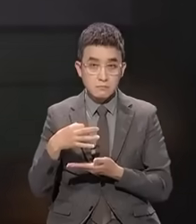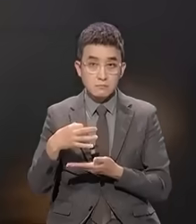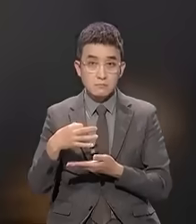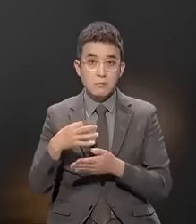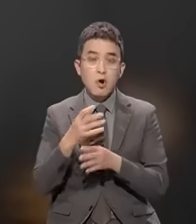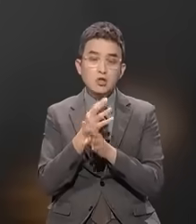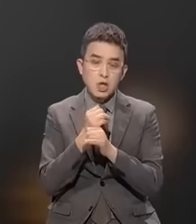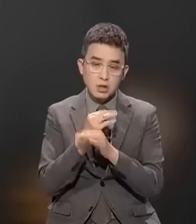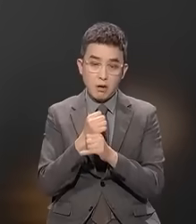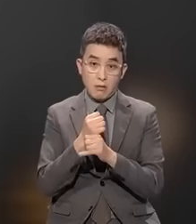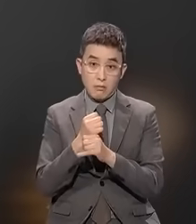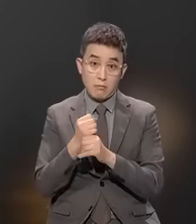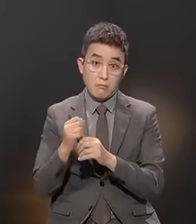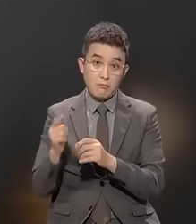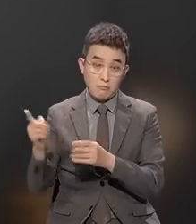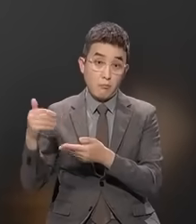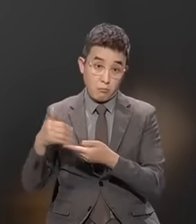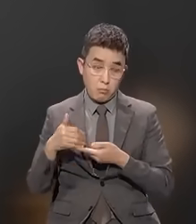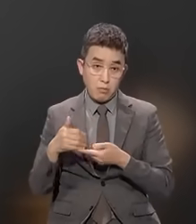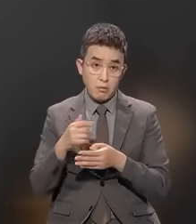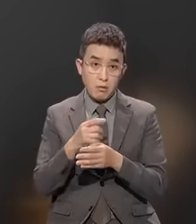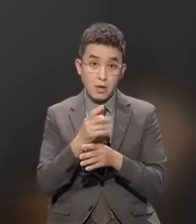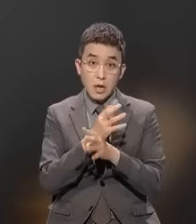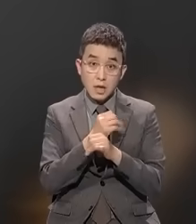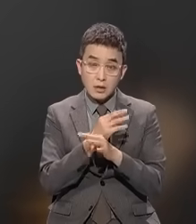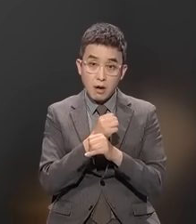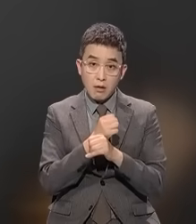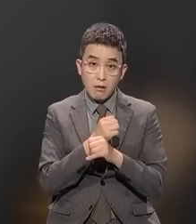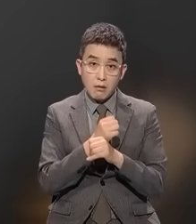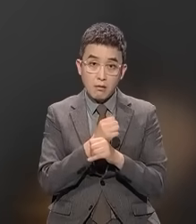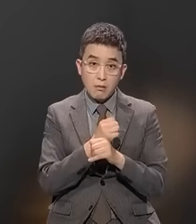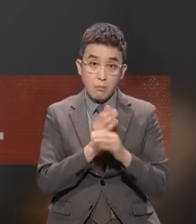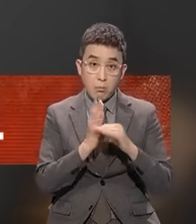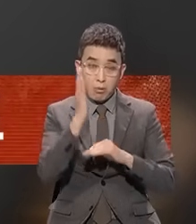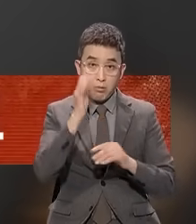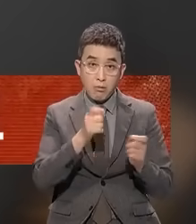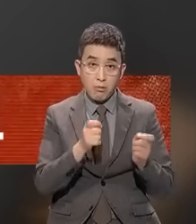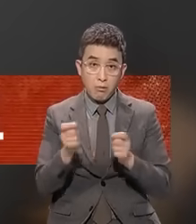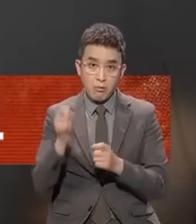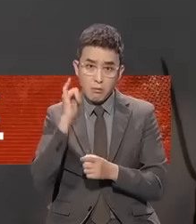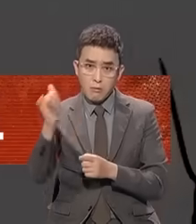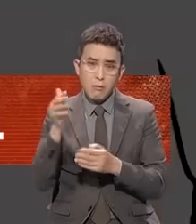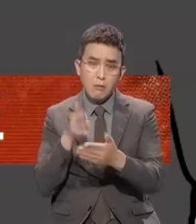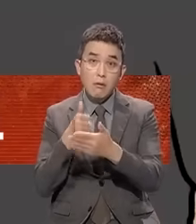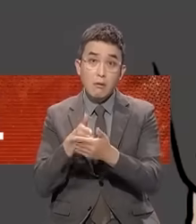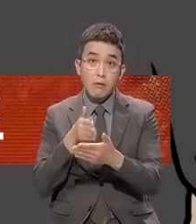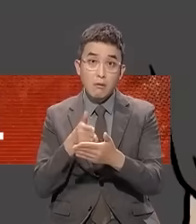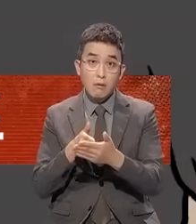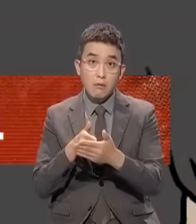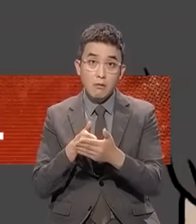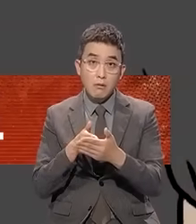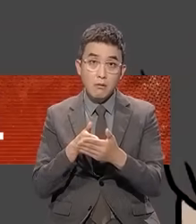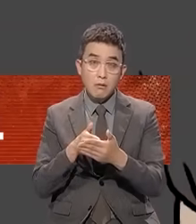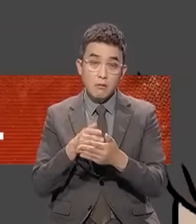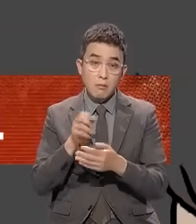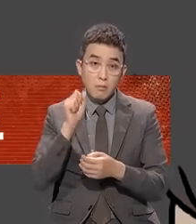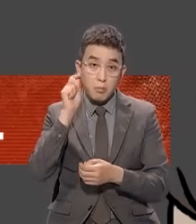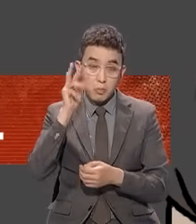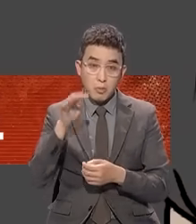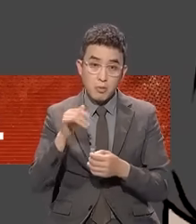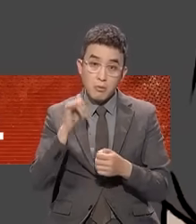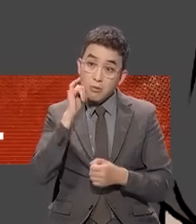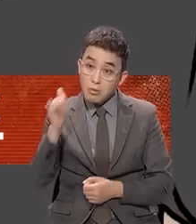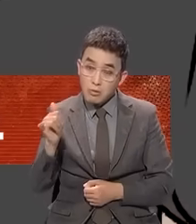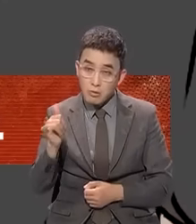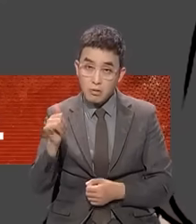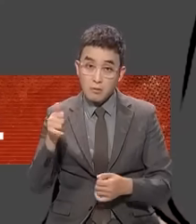있었다고 합니다. 그런데 약속한 날짜가 됐는데도 전화를 안 받았다고 하고요. 며칠 지난 뒤에 통화가 되면 회의 중이라는